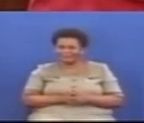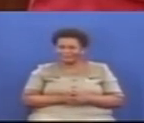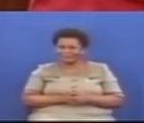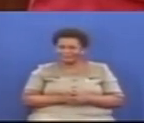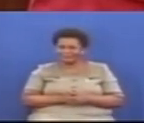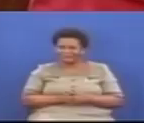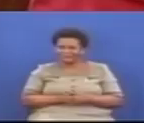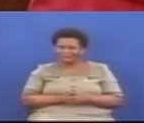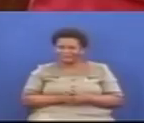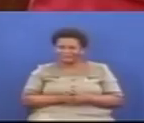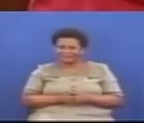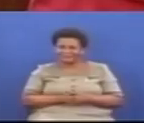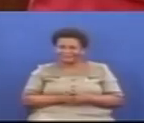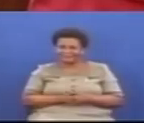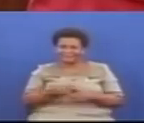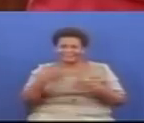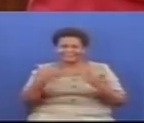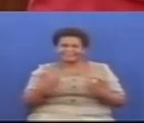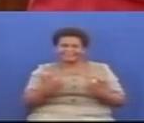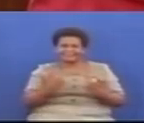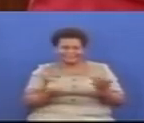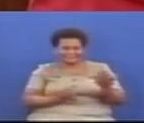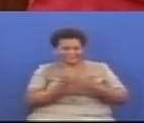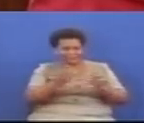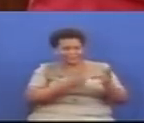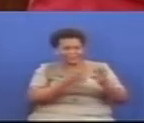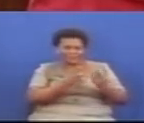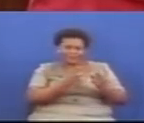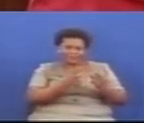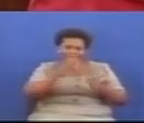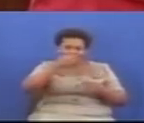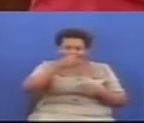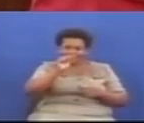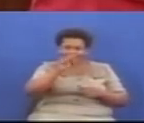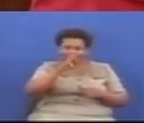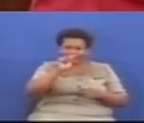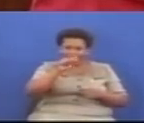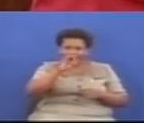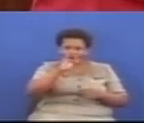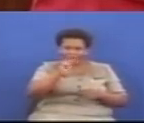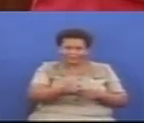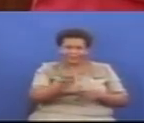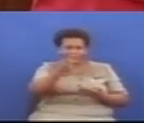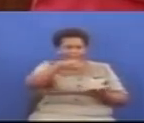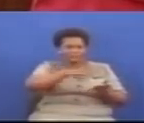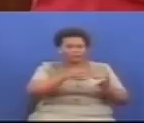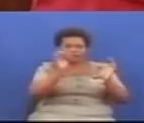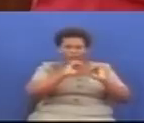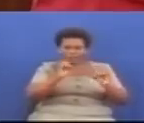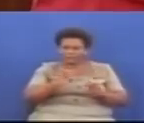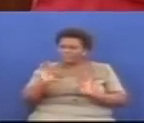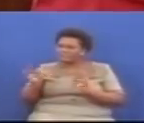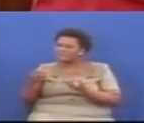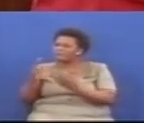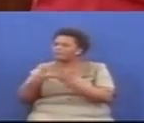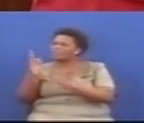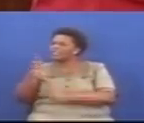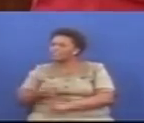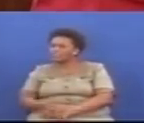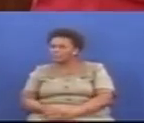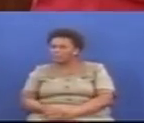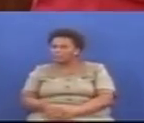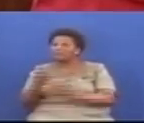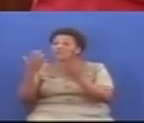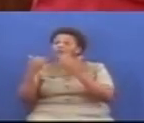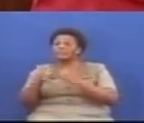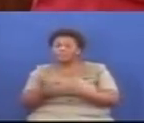nyongeza linasema kama kwenye tarafa tu hawajajenga kituo hata kimoja, je, hiyo kwenye kata itawezekana?